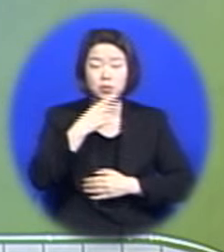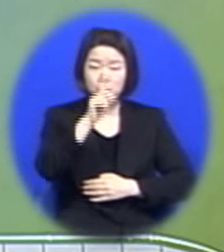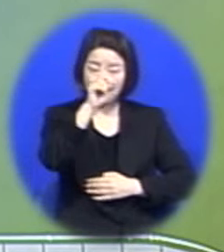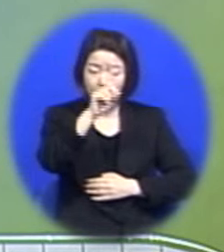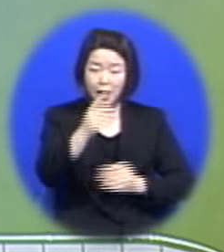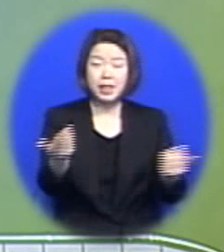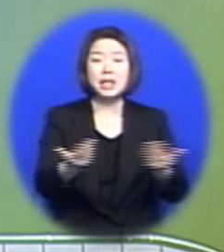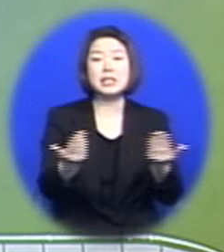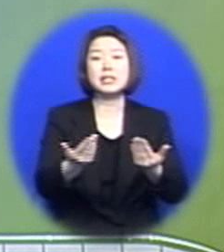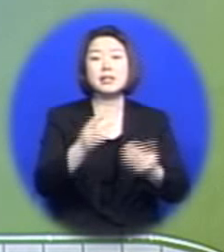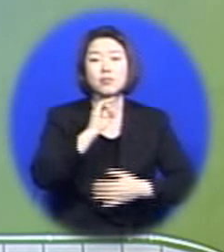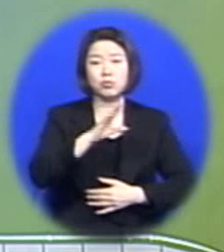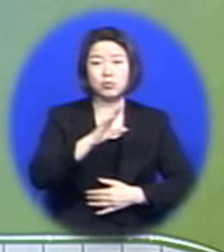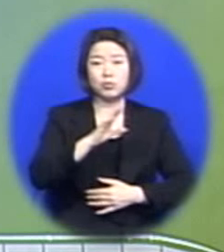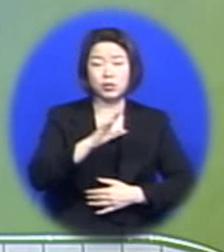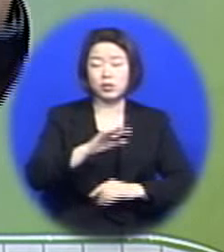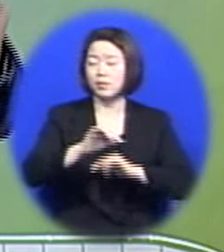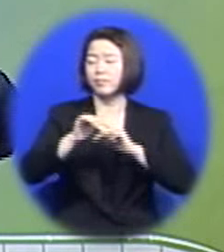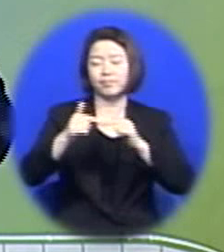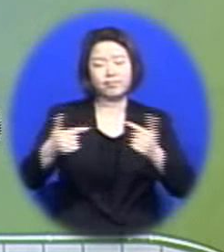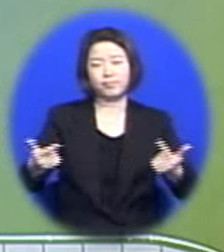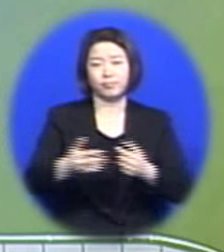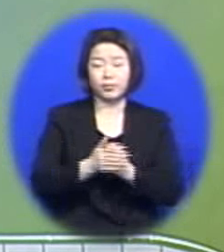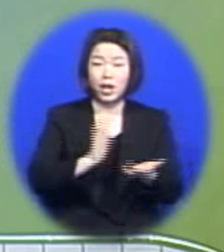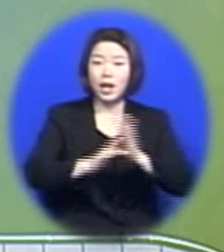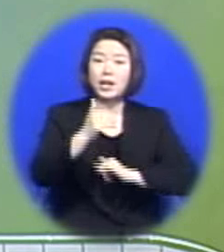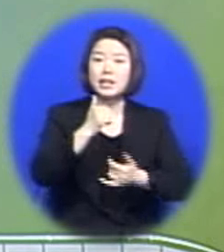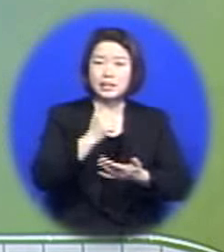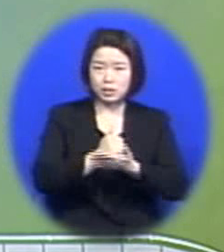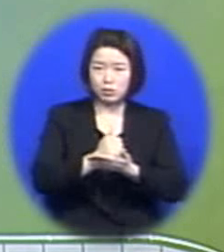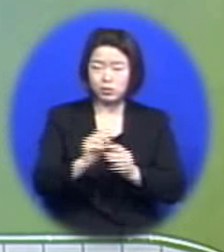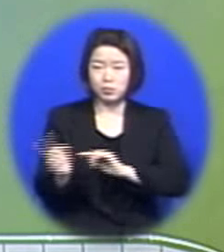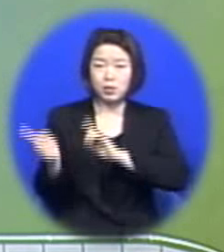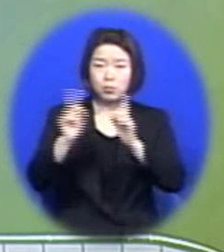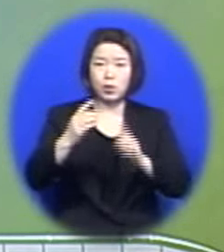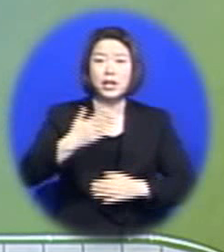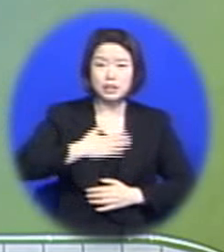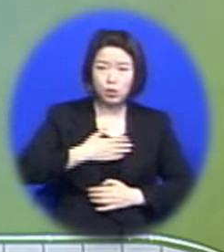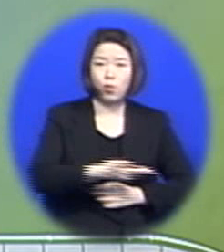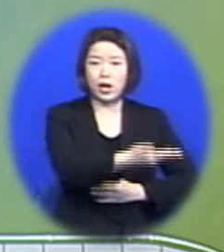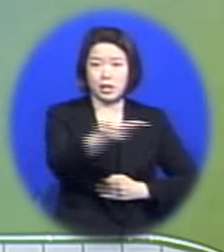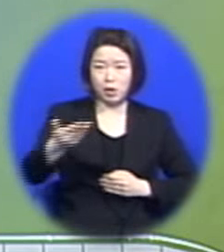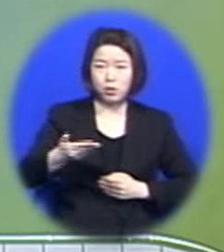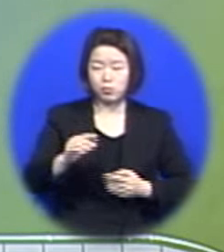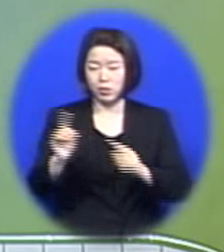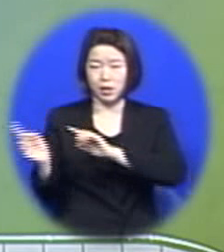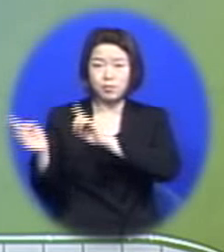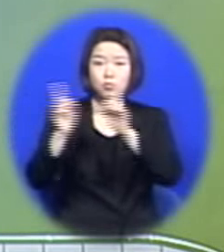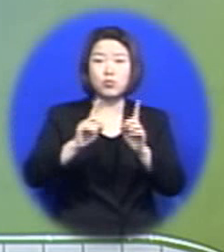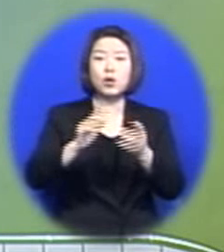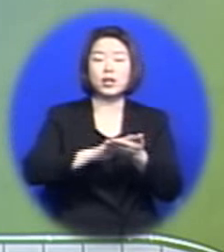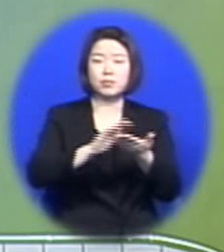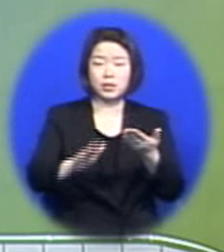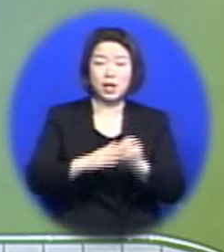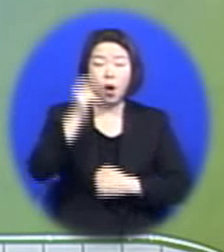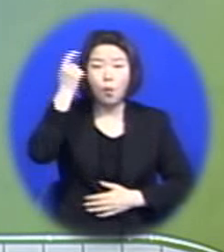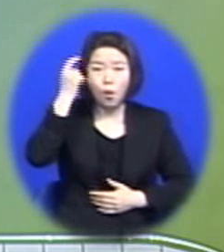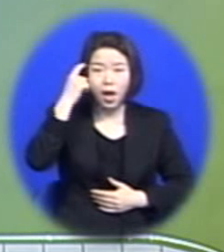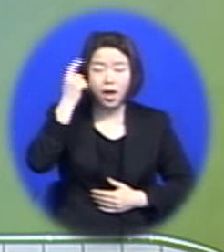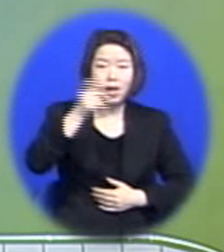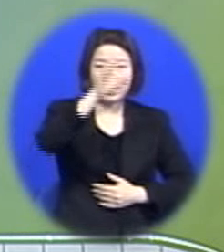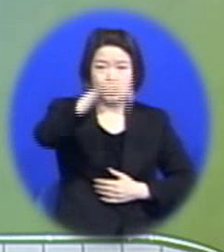뿐이죠. 아니에요. 예수님의 부활은 저와 여러분의 부활이에요. 왜?